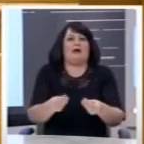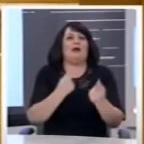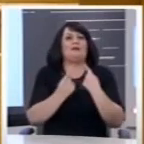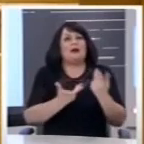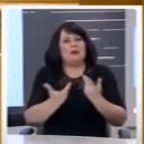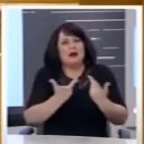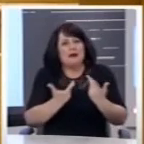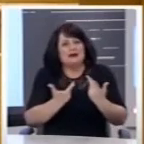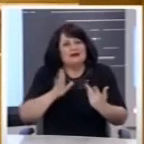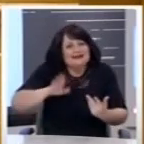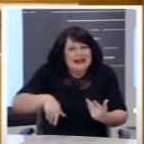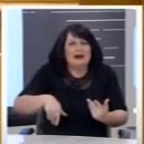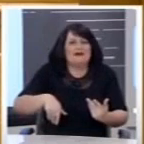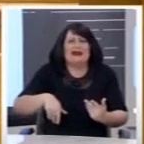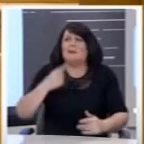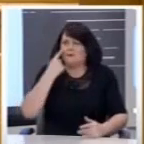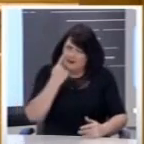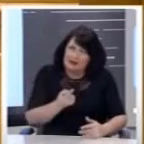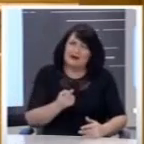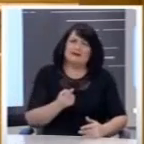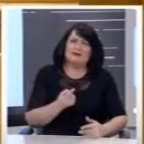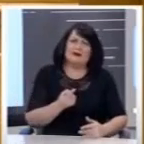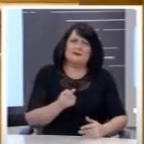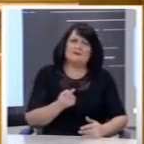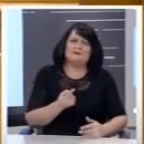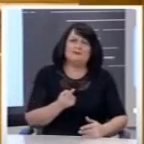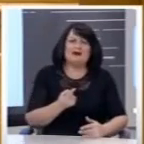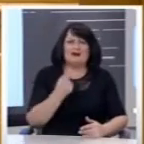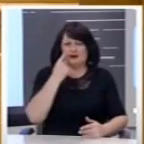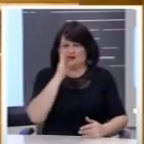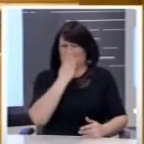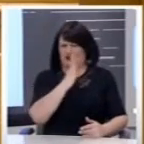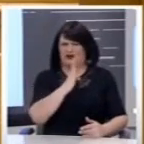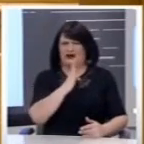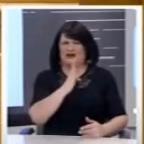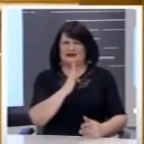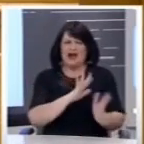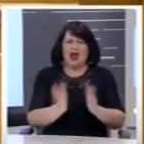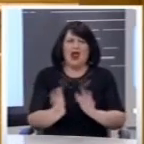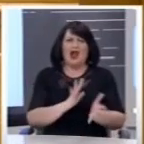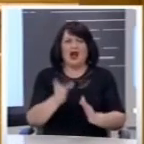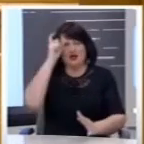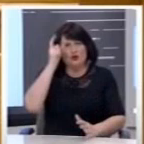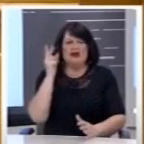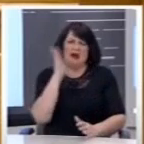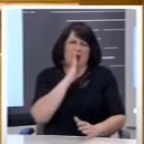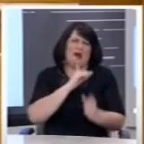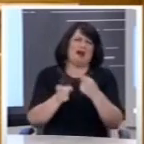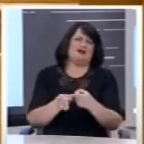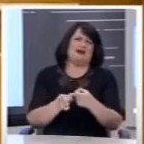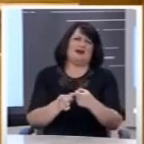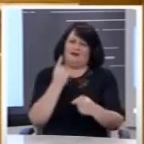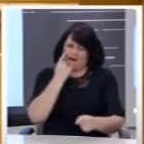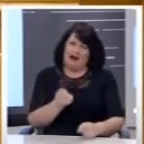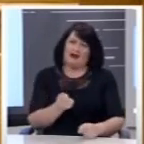διαπραγμάτευση στην τελική, όπου εκτέθηκε από την υποκρισία και την διγλωσία της Τουρκίας. Διότι η